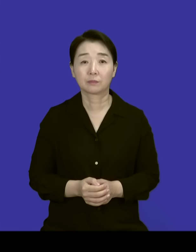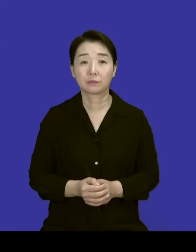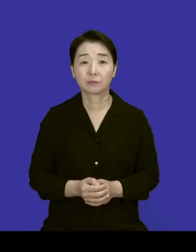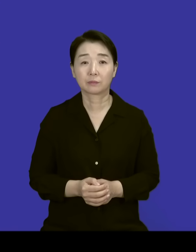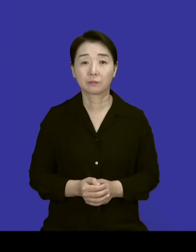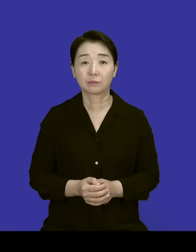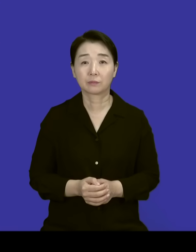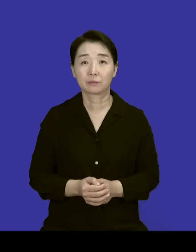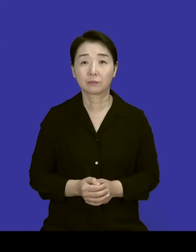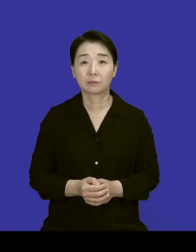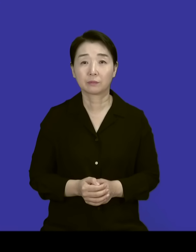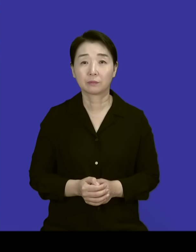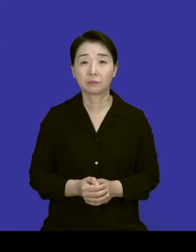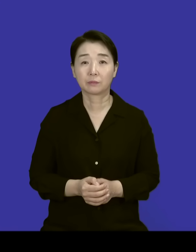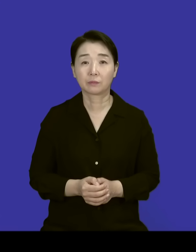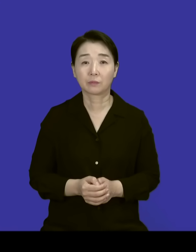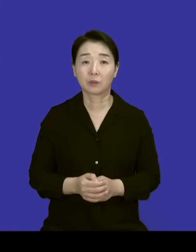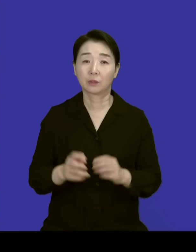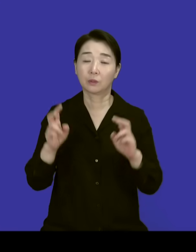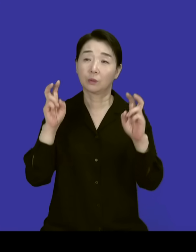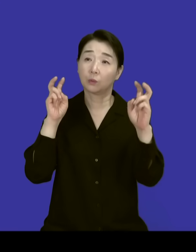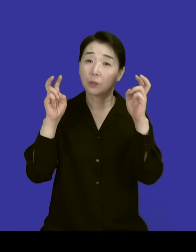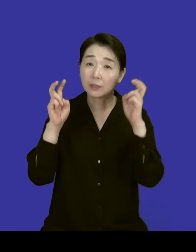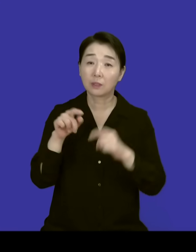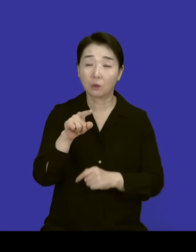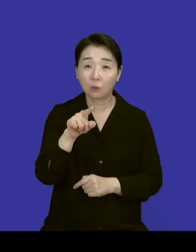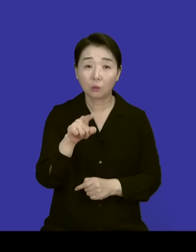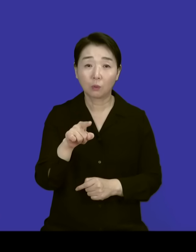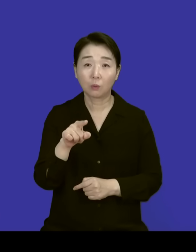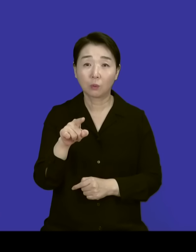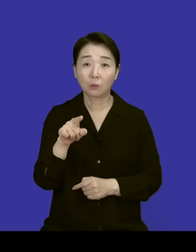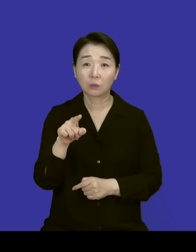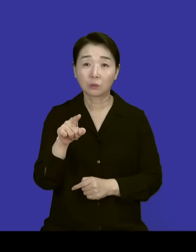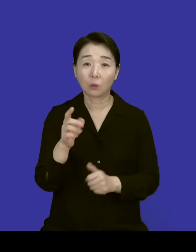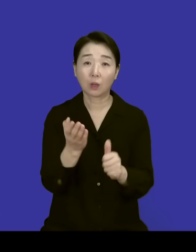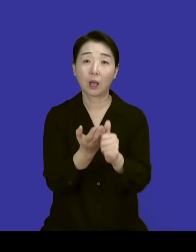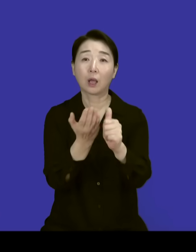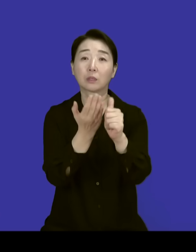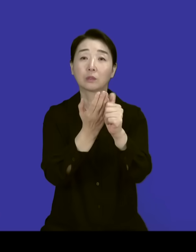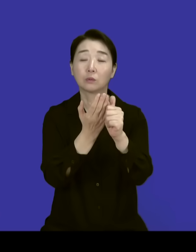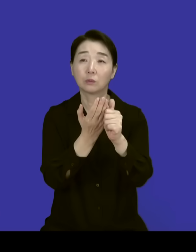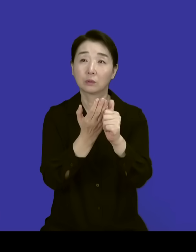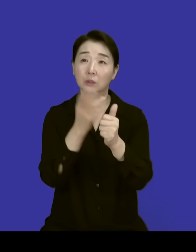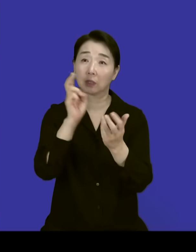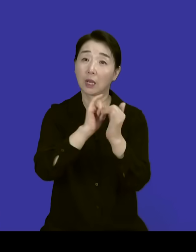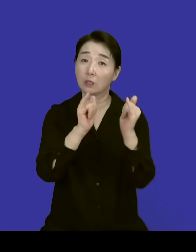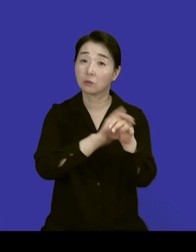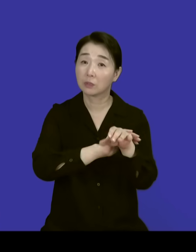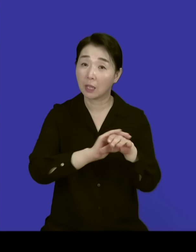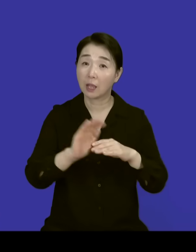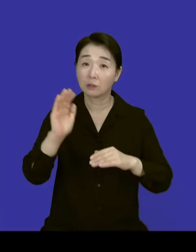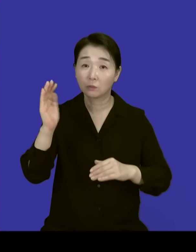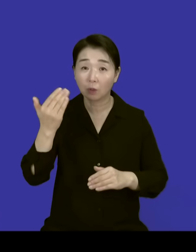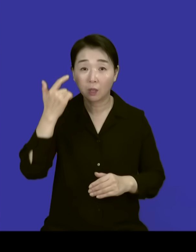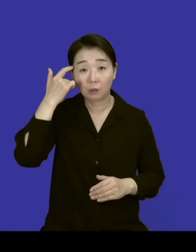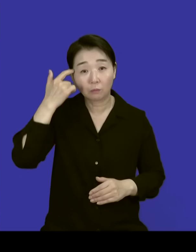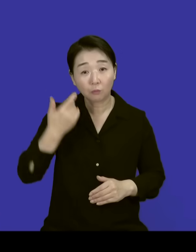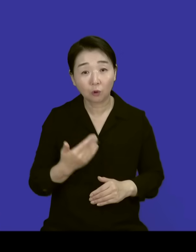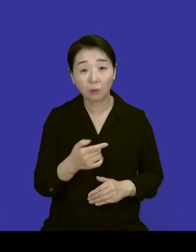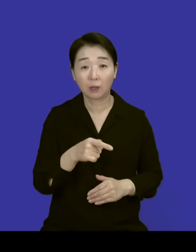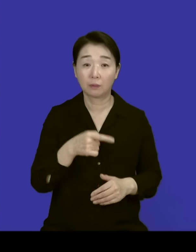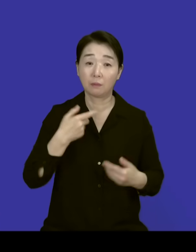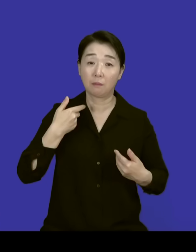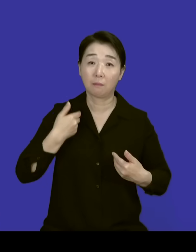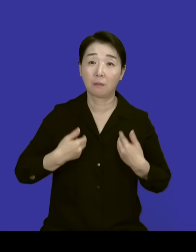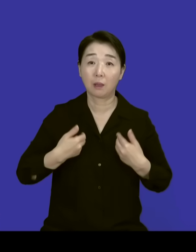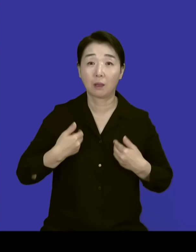도대체 회사는 어떻게 되냐, 네가 만든 애들을 잘 되냐, 너무 바쁜 게